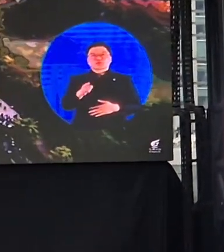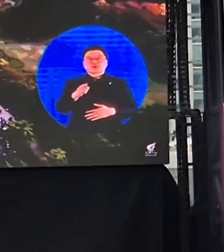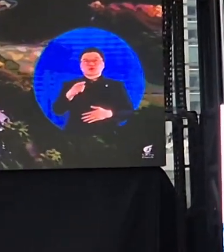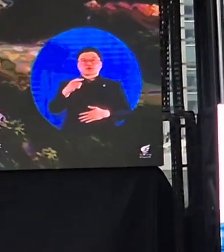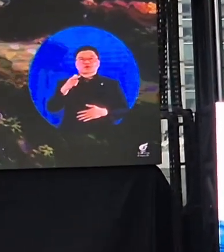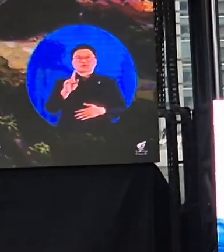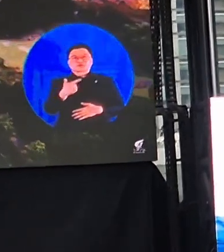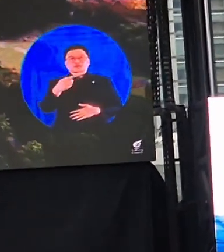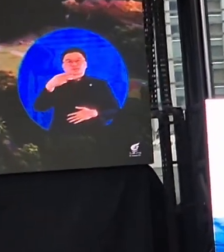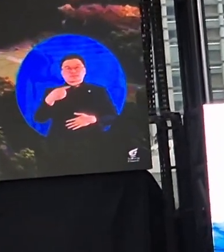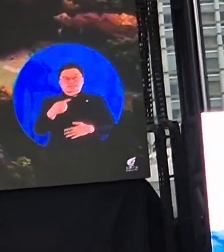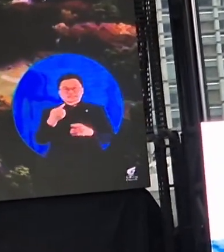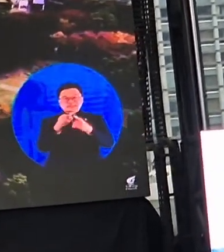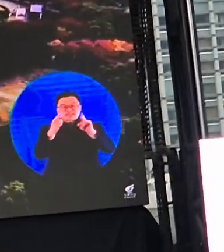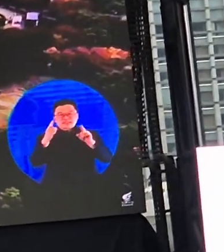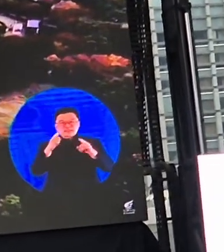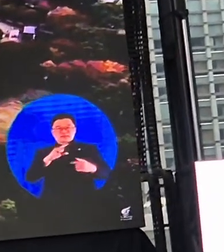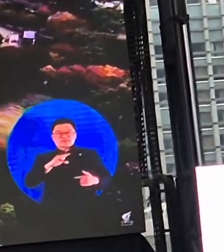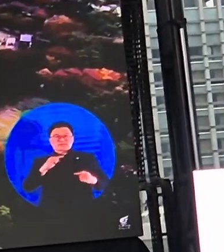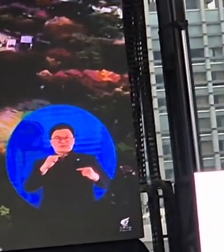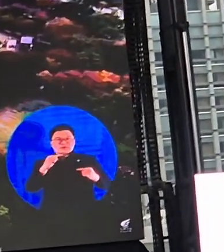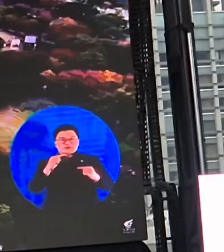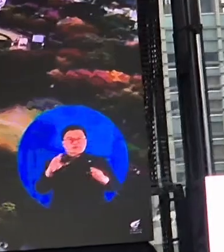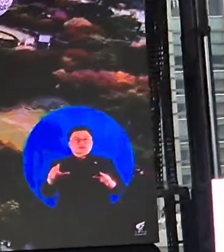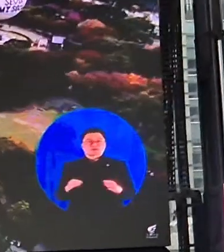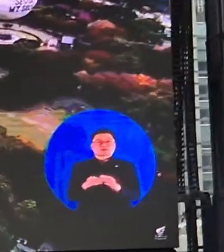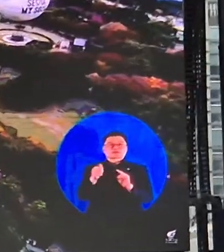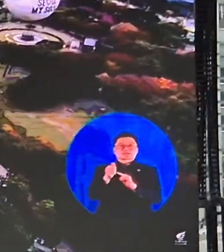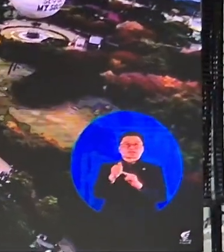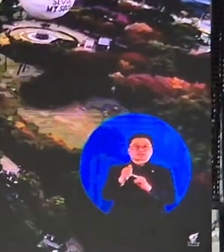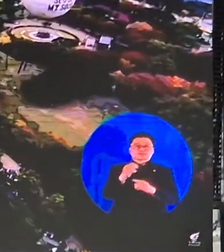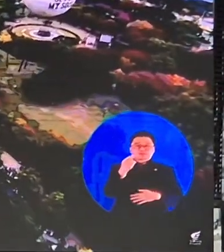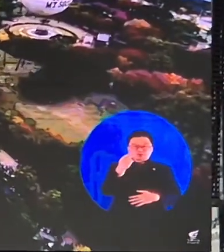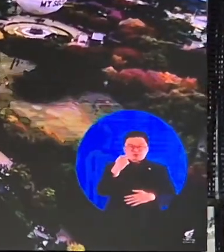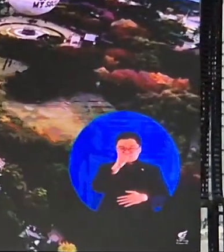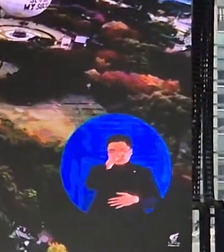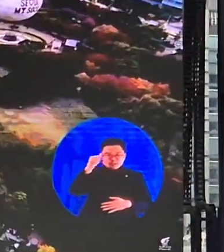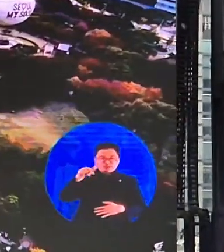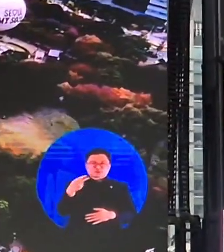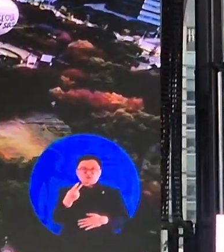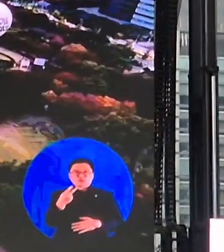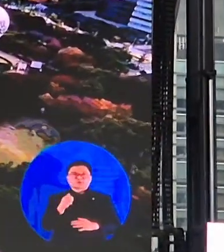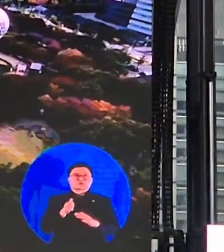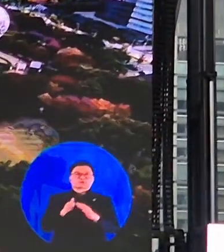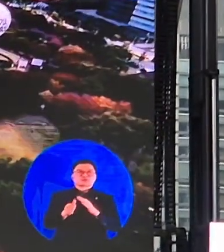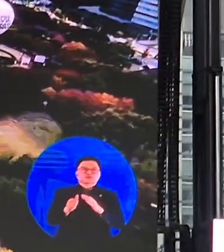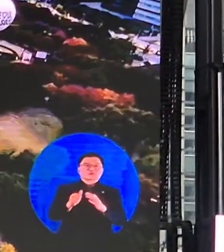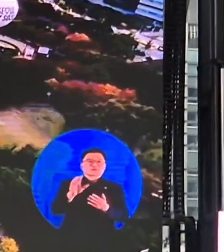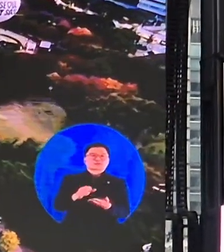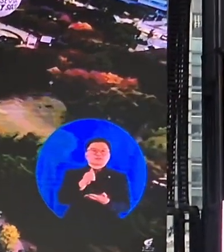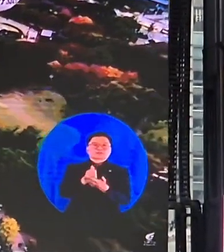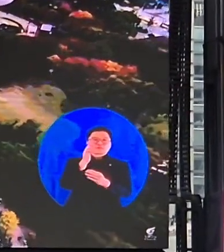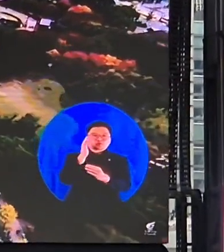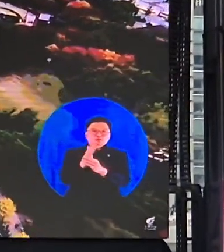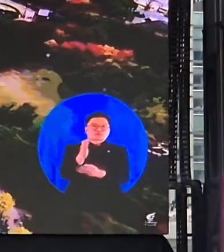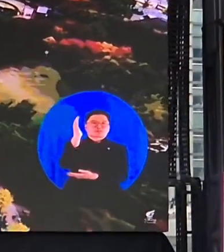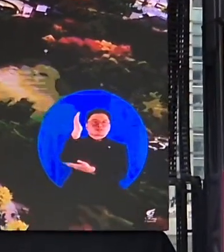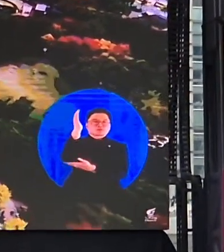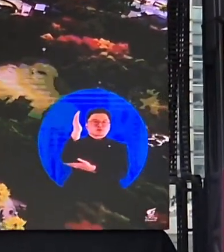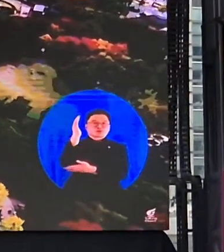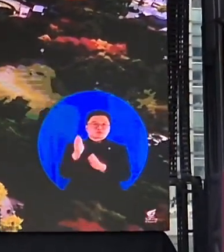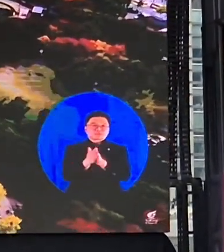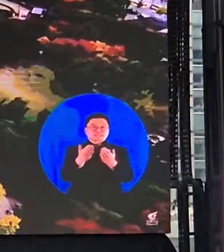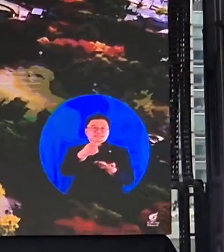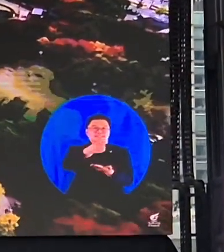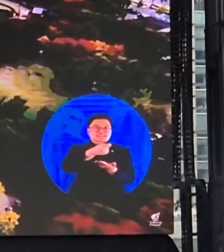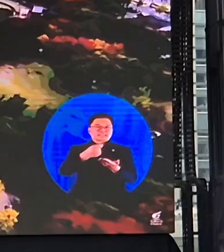총장이시고 미국 장로교 PCA 교단 대표이시며 그리스도 중심적 설교의 대가이신 브라이언